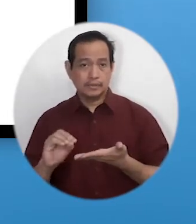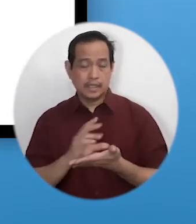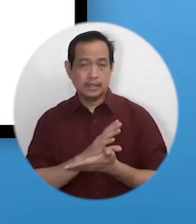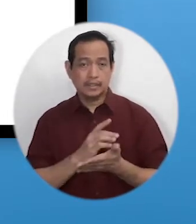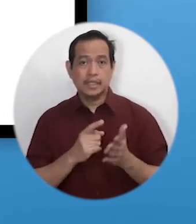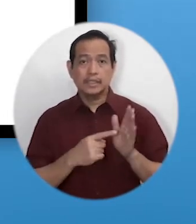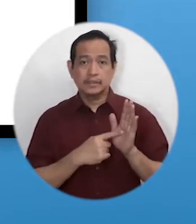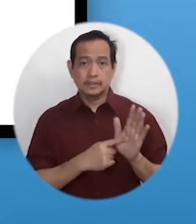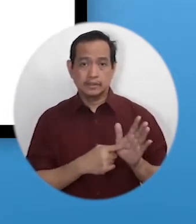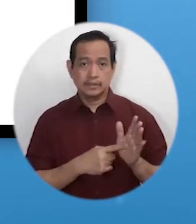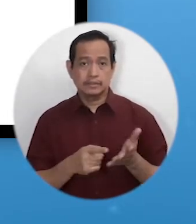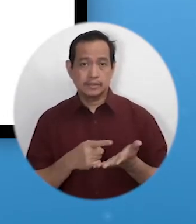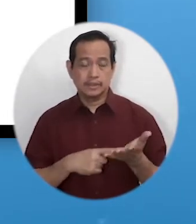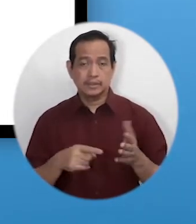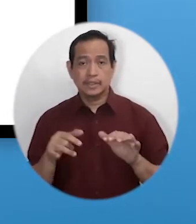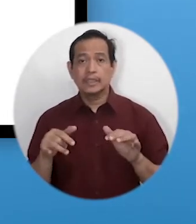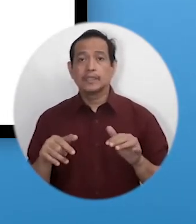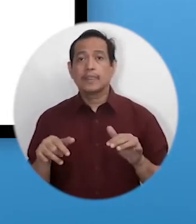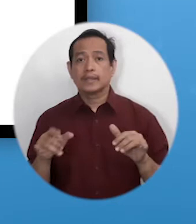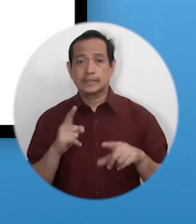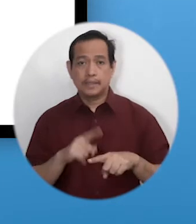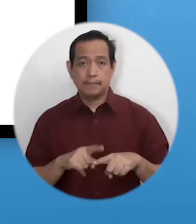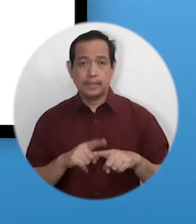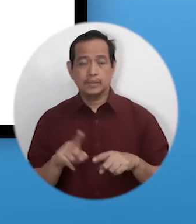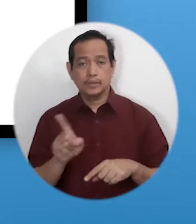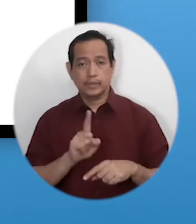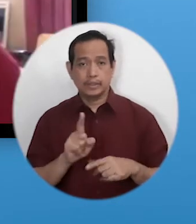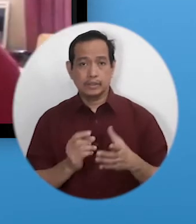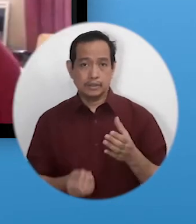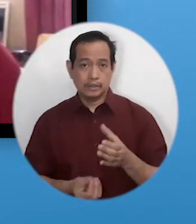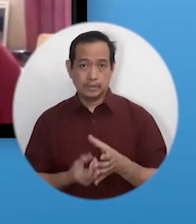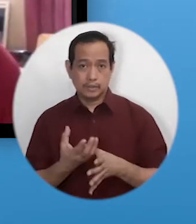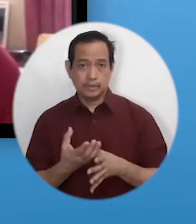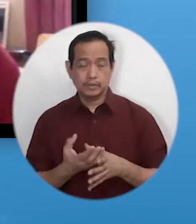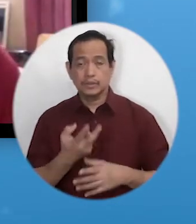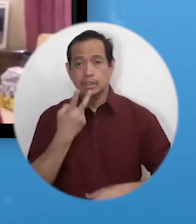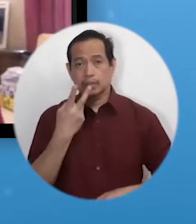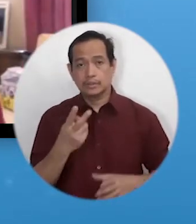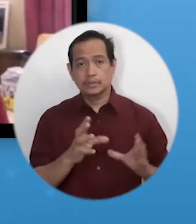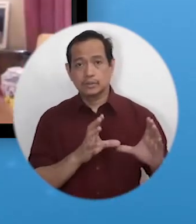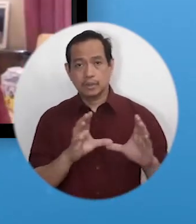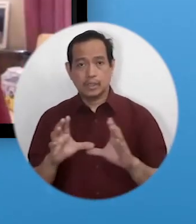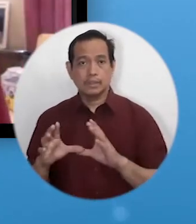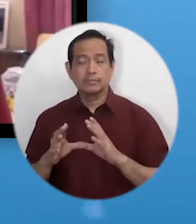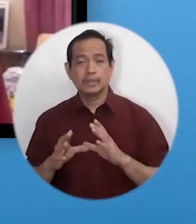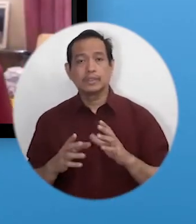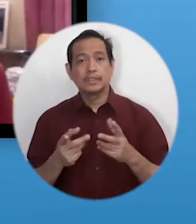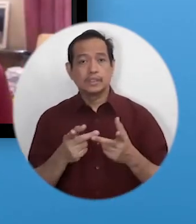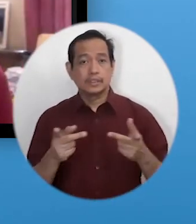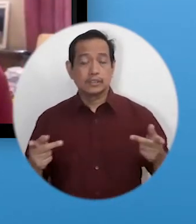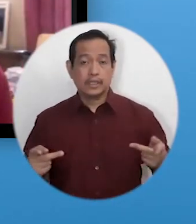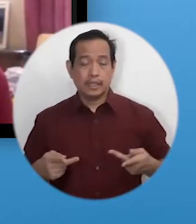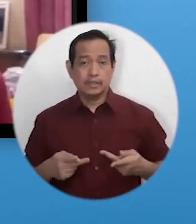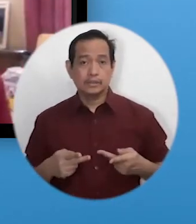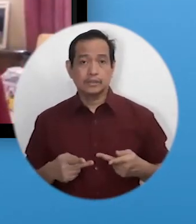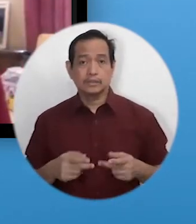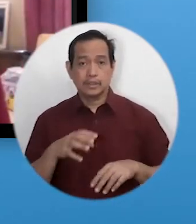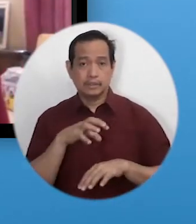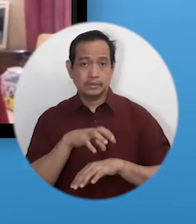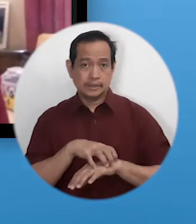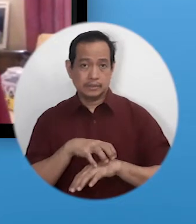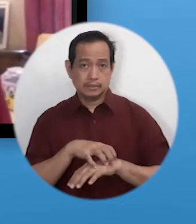ito. Signs and symptoms nito ay depende kung saan ito tumutubo. There are two common locations